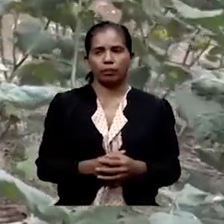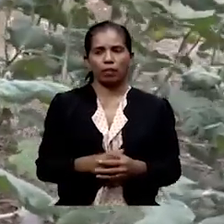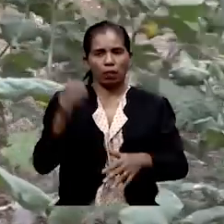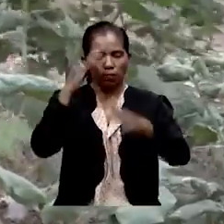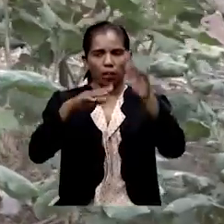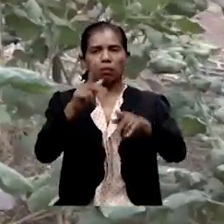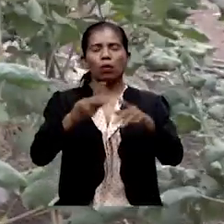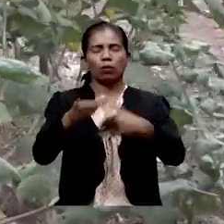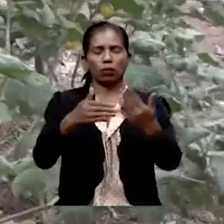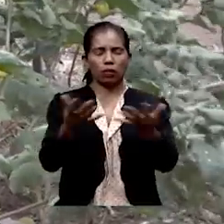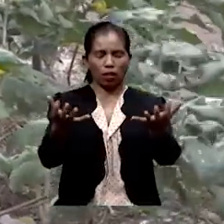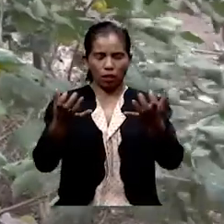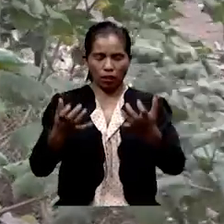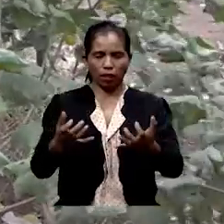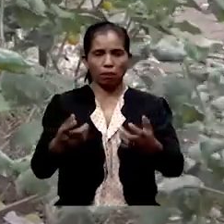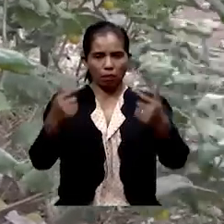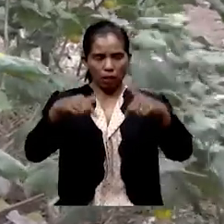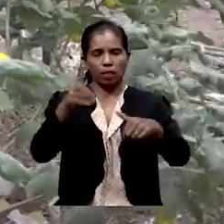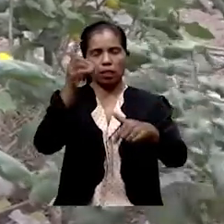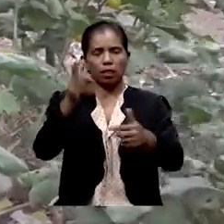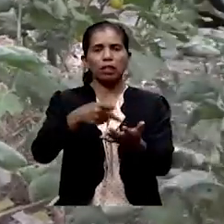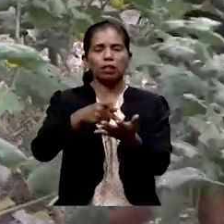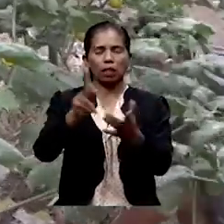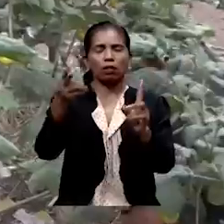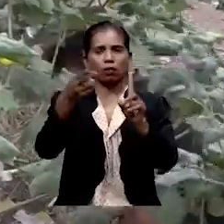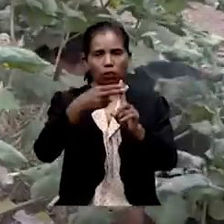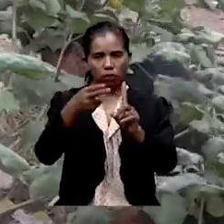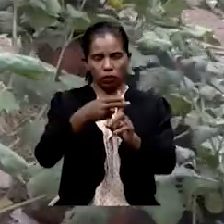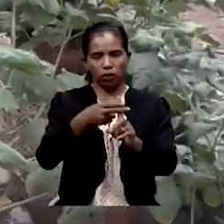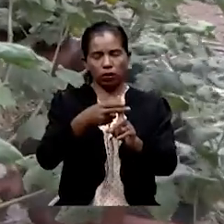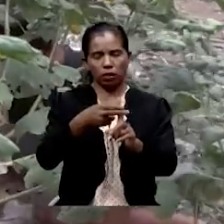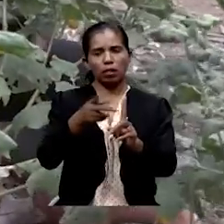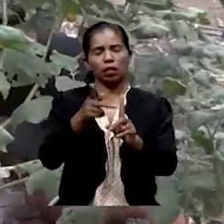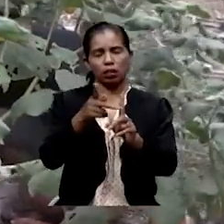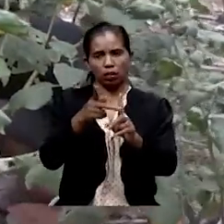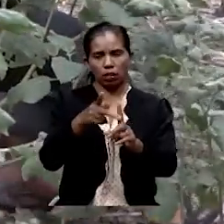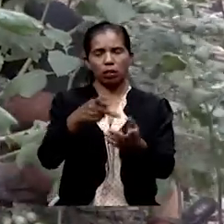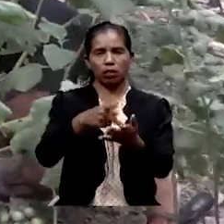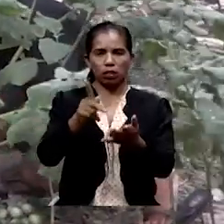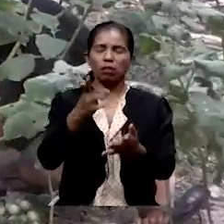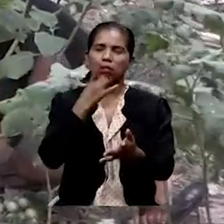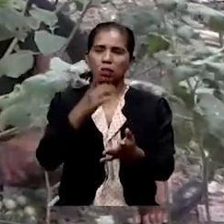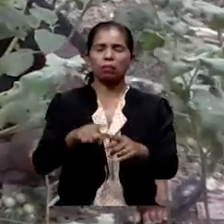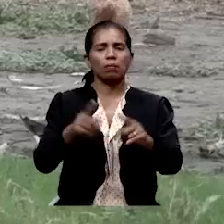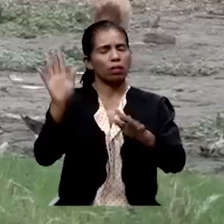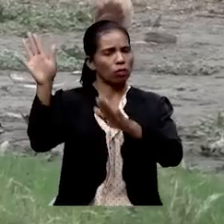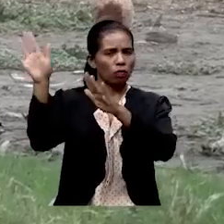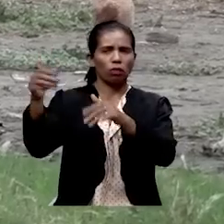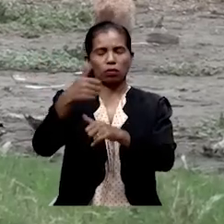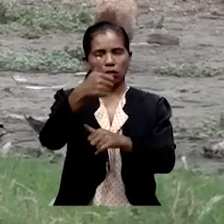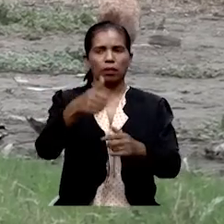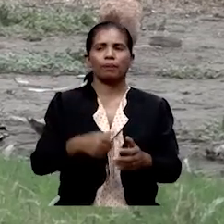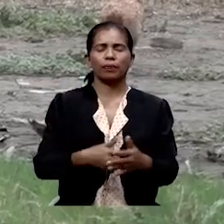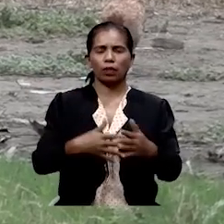emoh takar mah hela dili selu kostan. Selu listrik tang. Kesikabo. Mabe ya pohon lah. Hasen di pohon